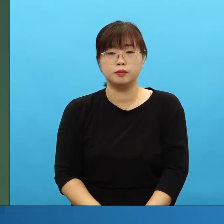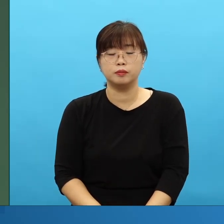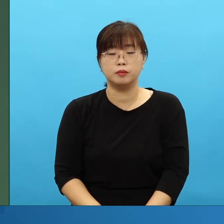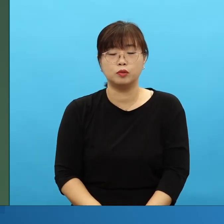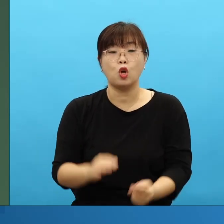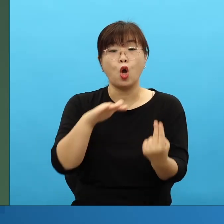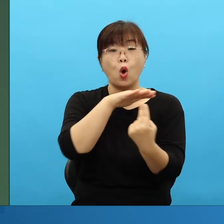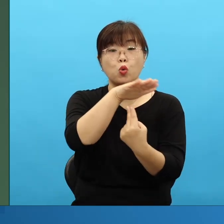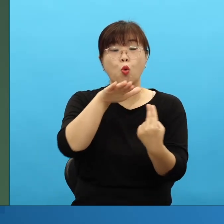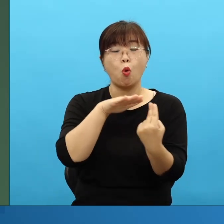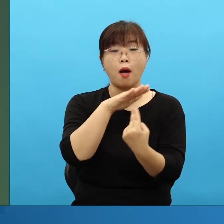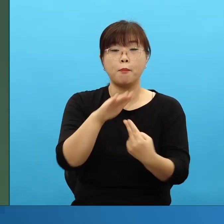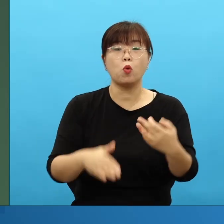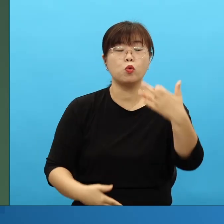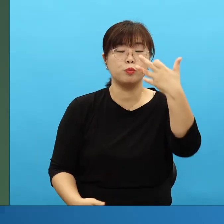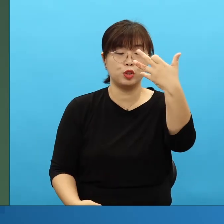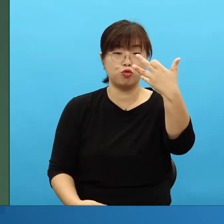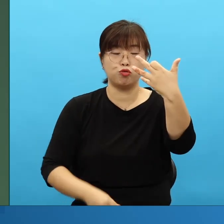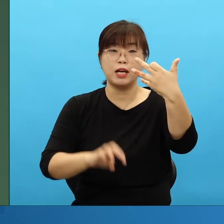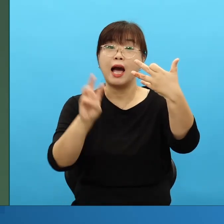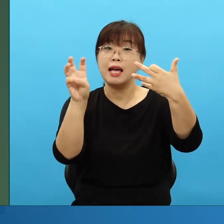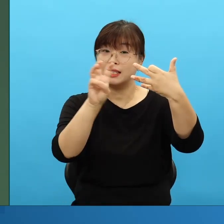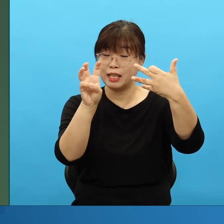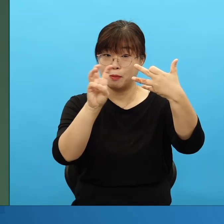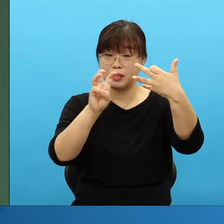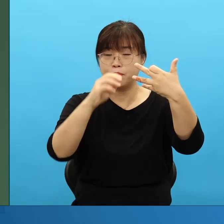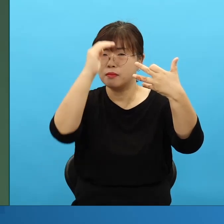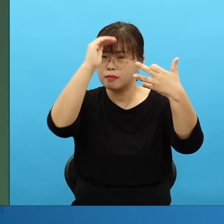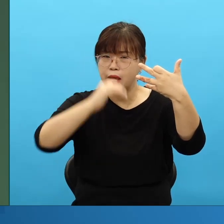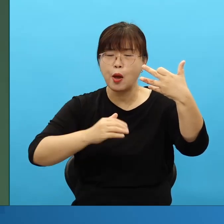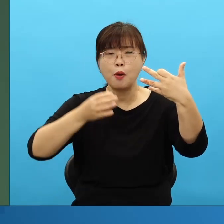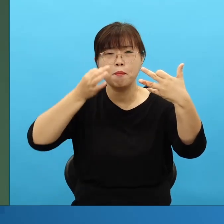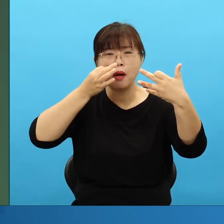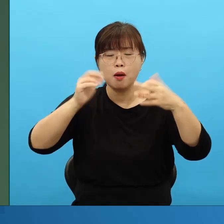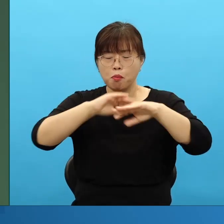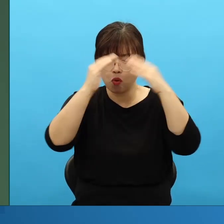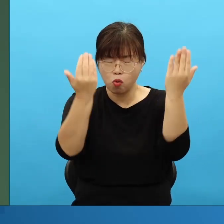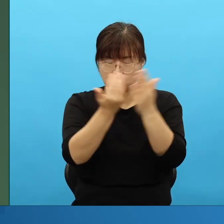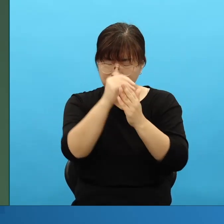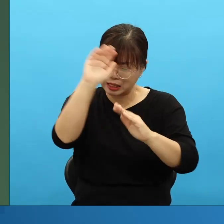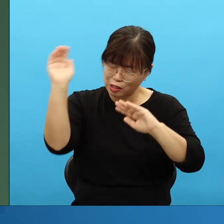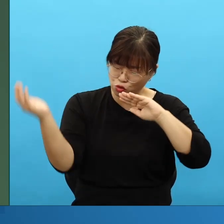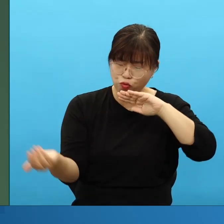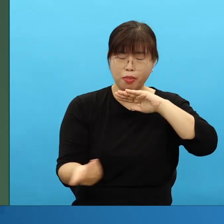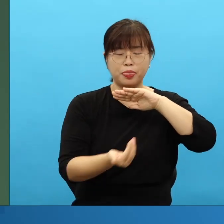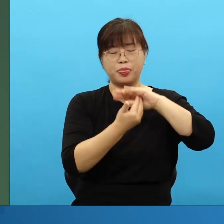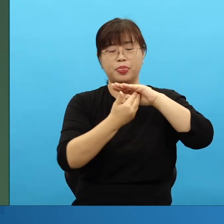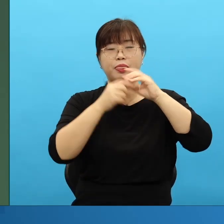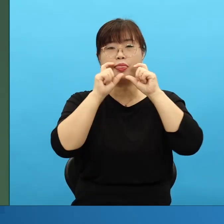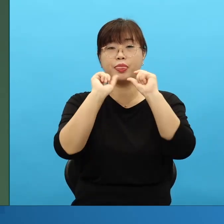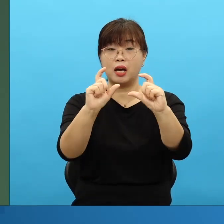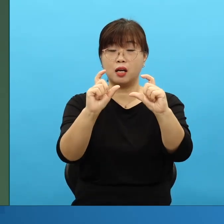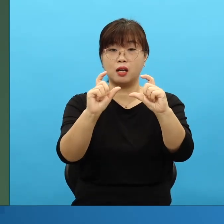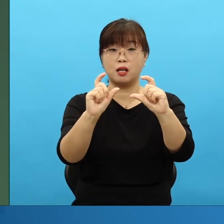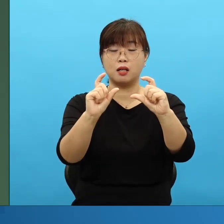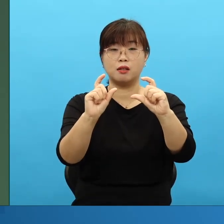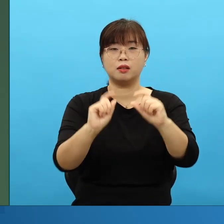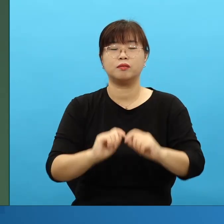요한복음 19장 30절에 모든 거 다 이루었다. John 19:30 records it is